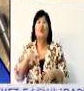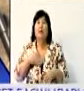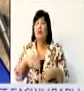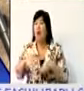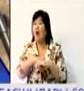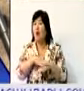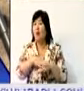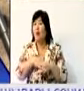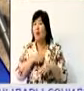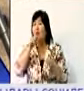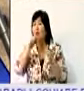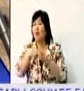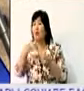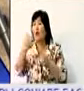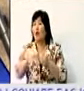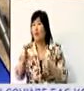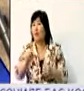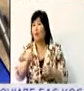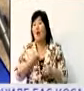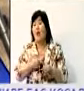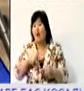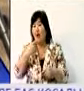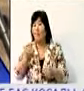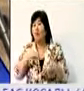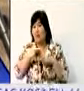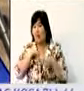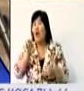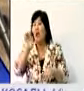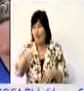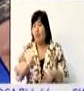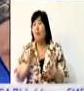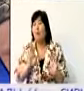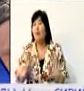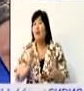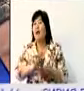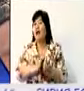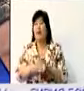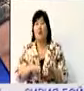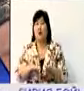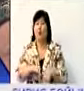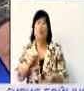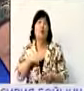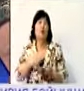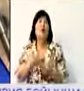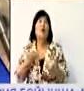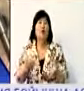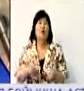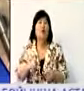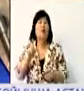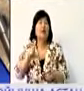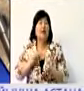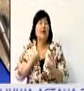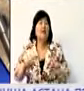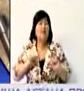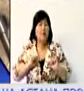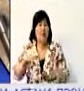шаруаларым болмасын, апаратын жеріңе менің апар, бірақ жағдай осылай болды деп. Енді бұл кісінің ерекше батыр